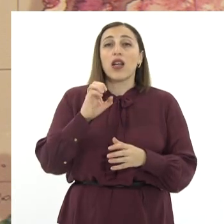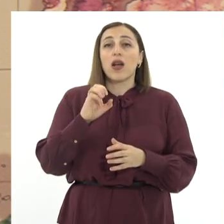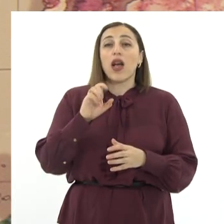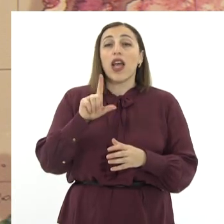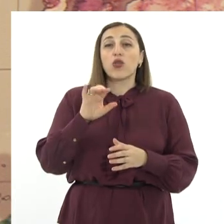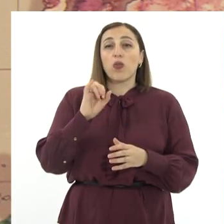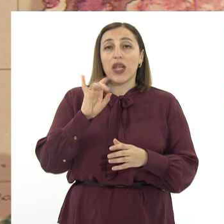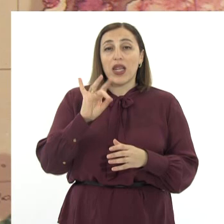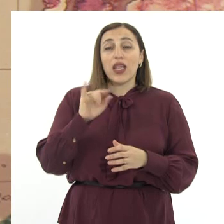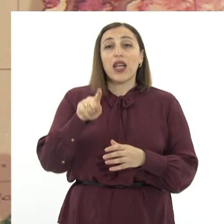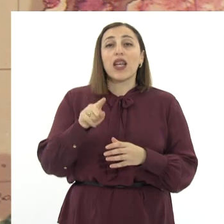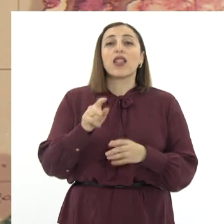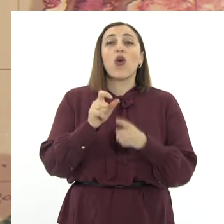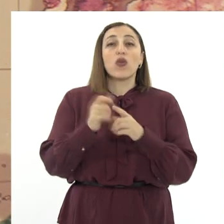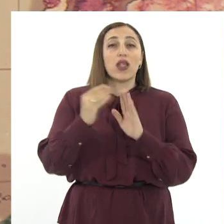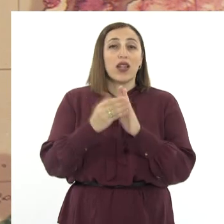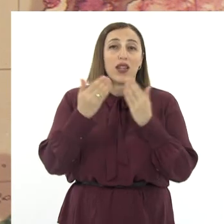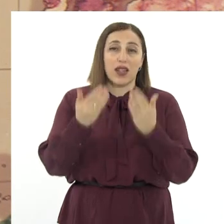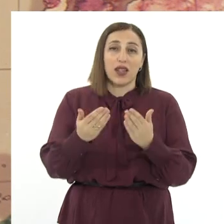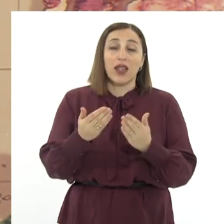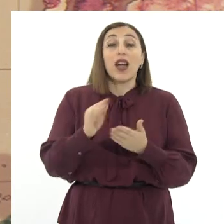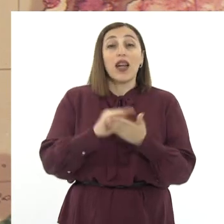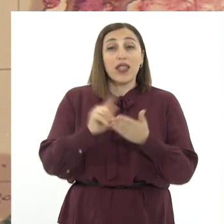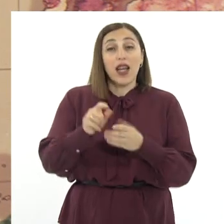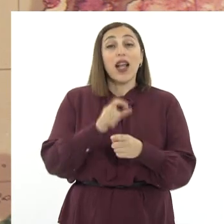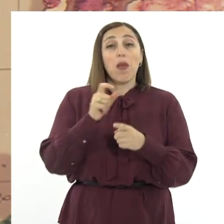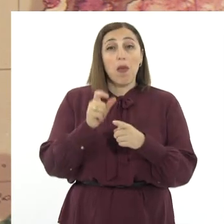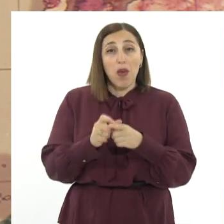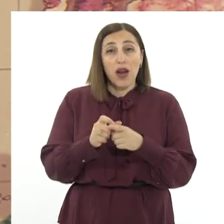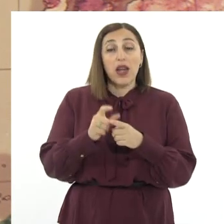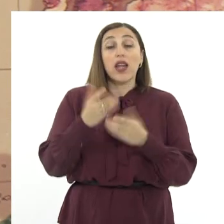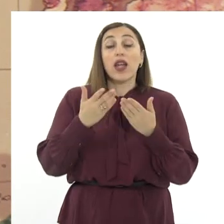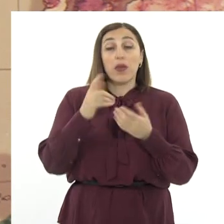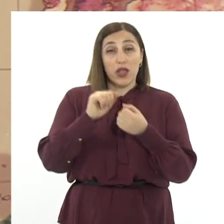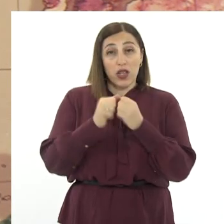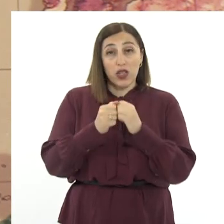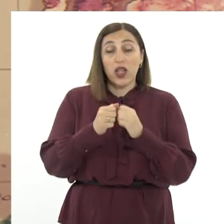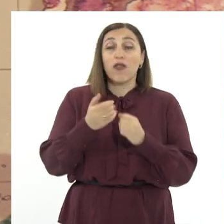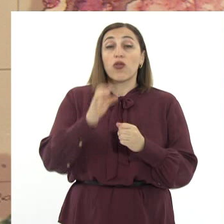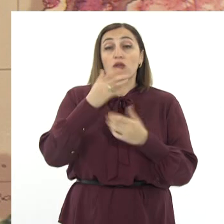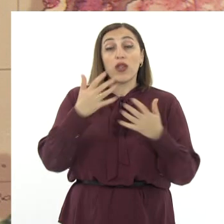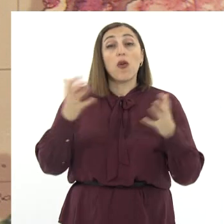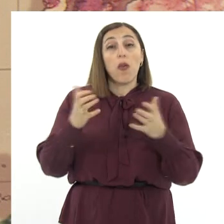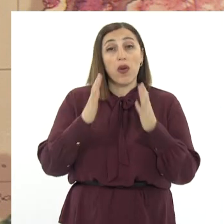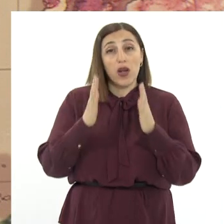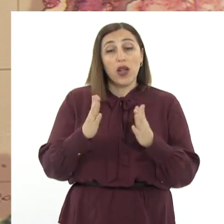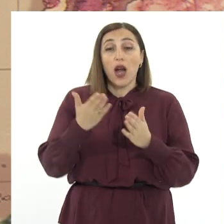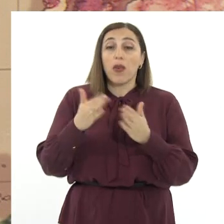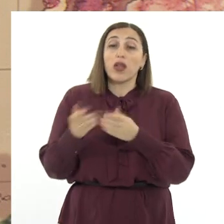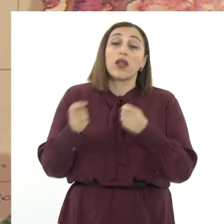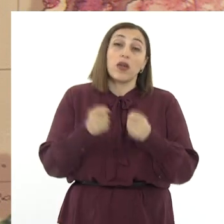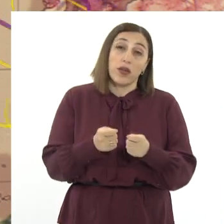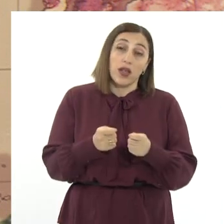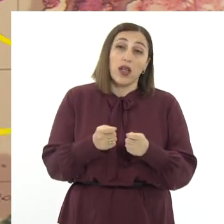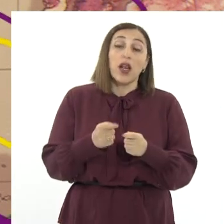դե Սենտ-Էքզյուպերիայի խոսքերը երևի ամենատեղին են հիմա։ Կրկնեք այս բառերը, երբ մտքներովը տանցնի կենթանի պահել, կամ երբ նա արդեն